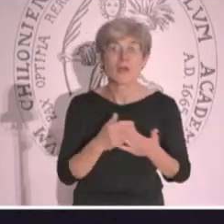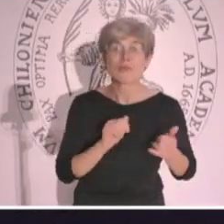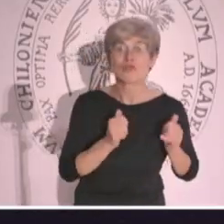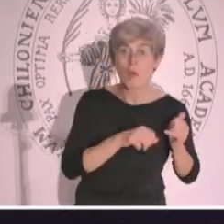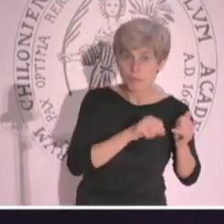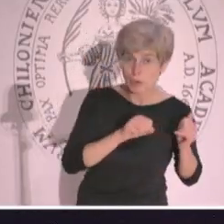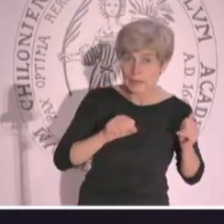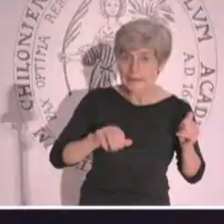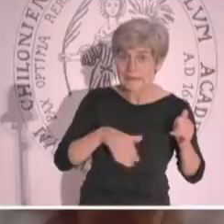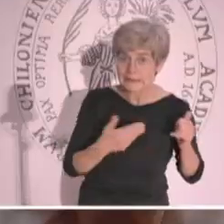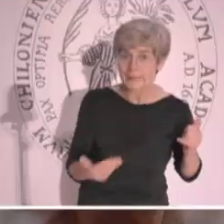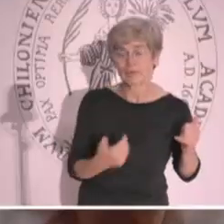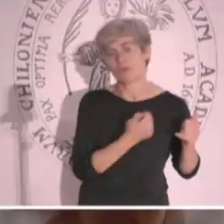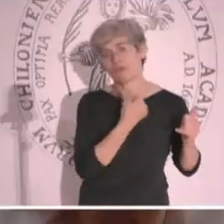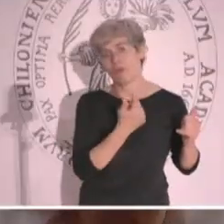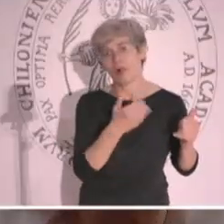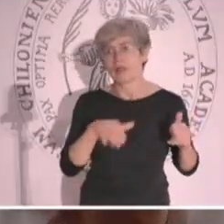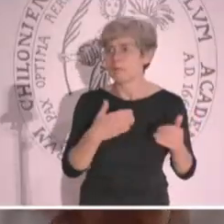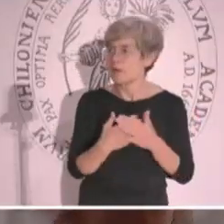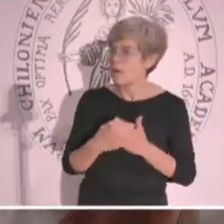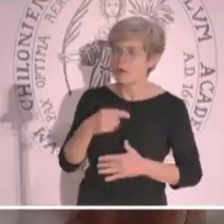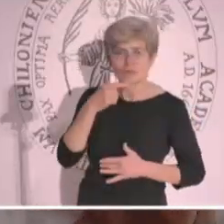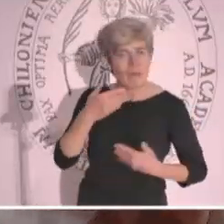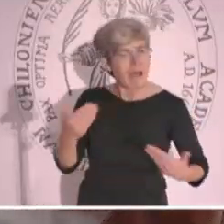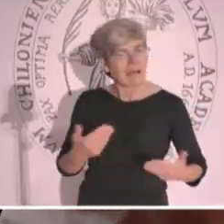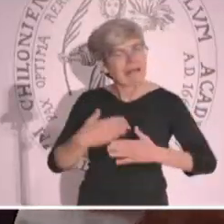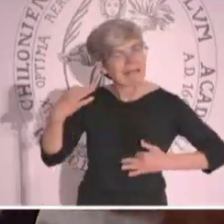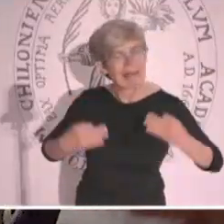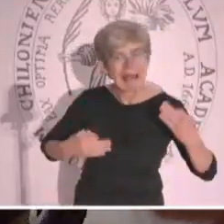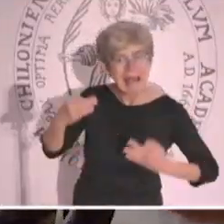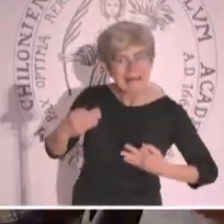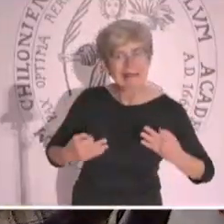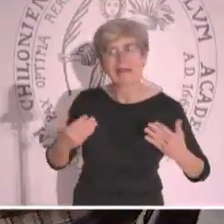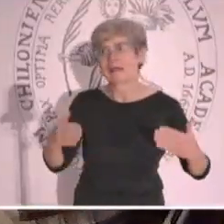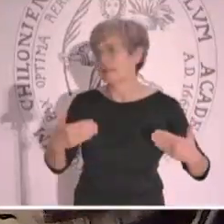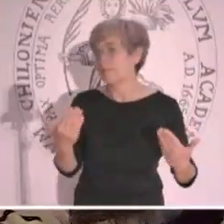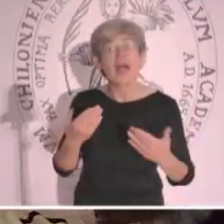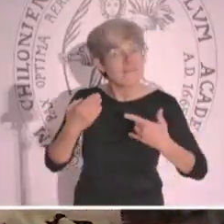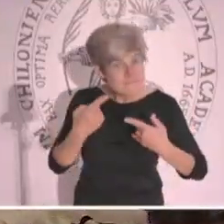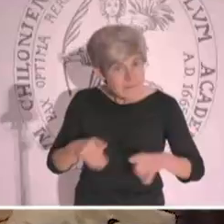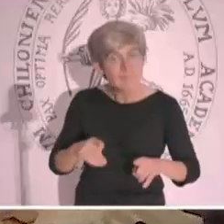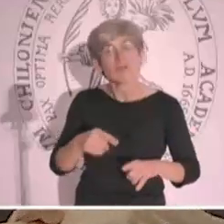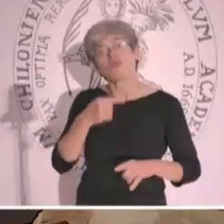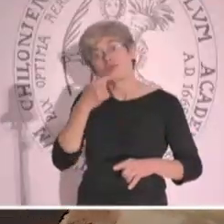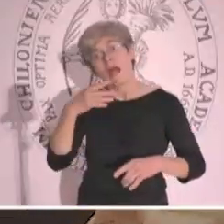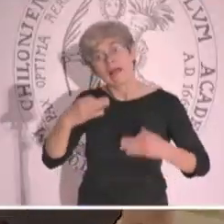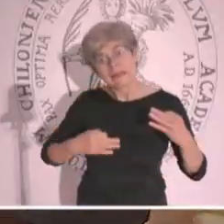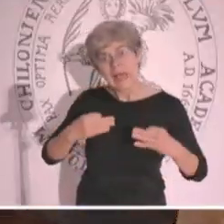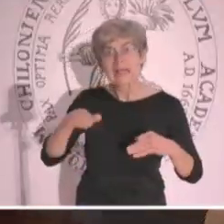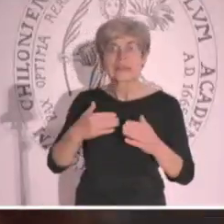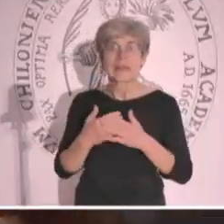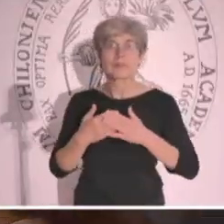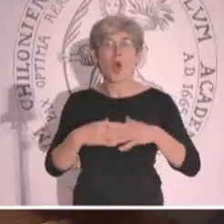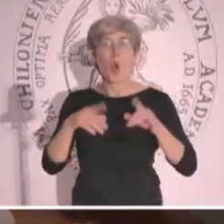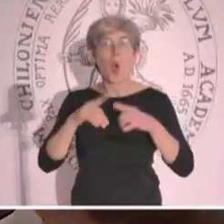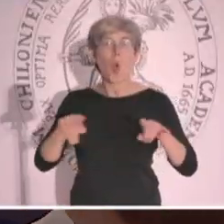angepriesen worden. Wir haben ein Fünf-Sparten-Theater, wir haben Oper, wir haben Theater, wir haben ganz viel andere Kultur, wir haben